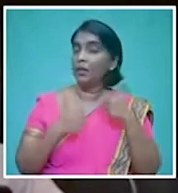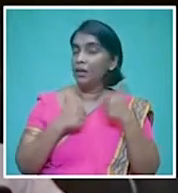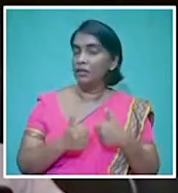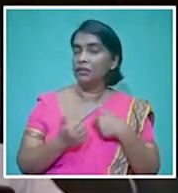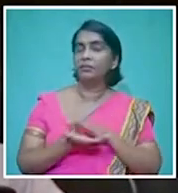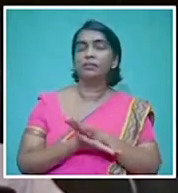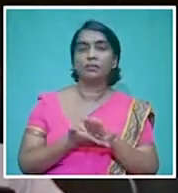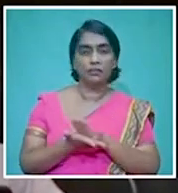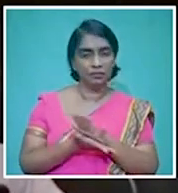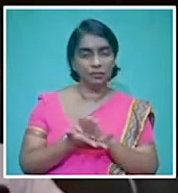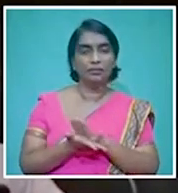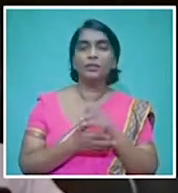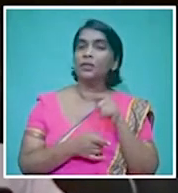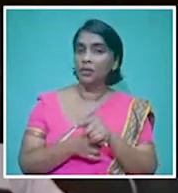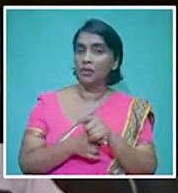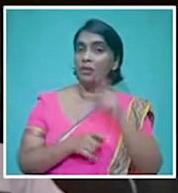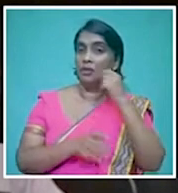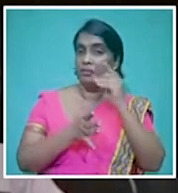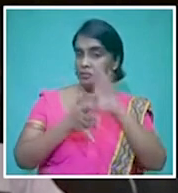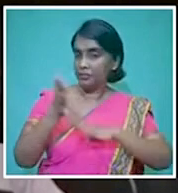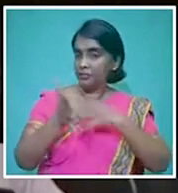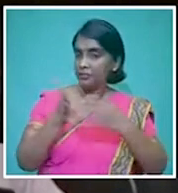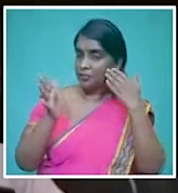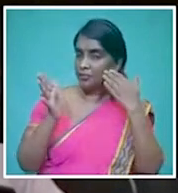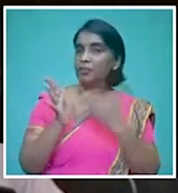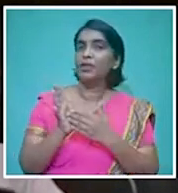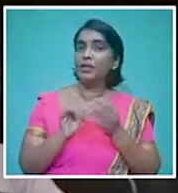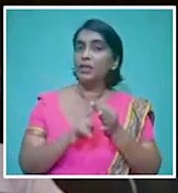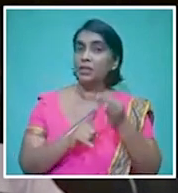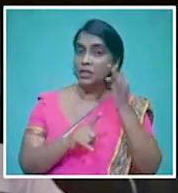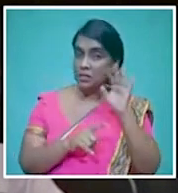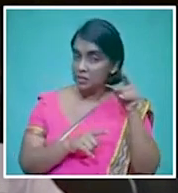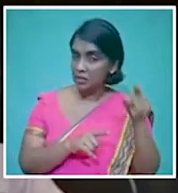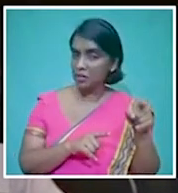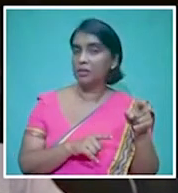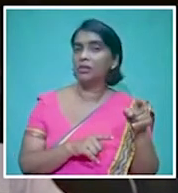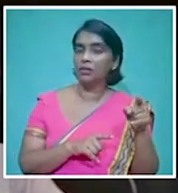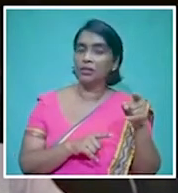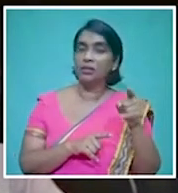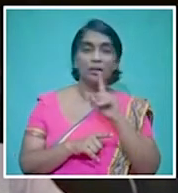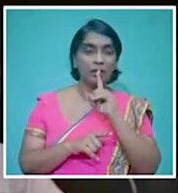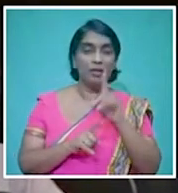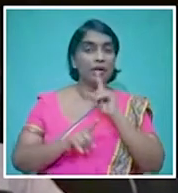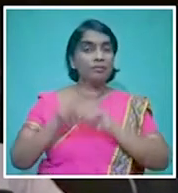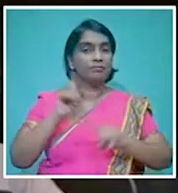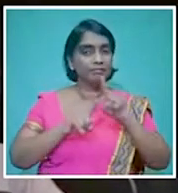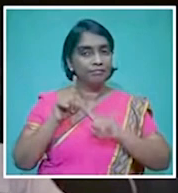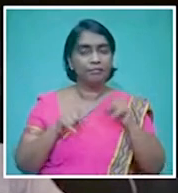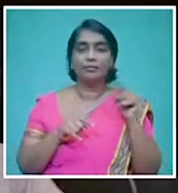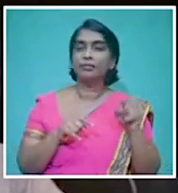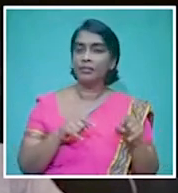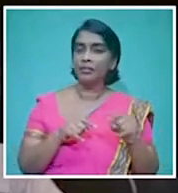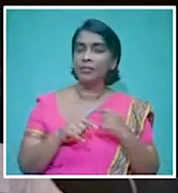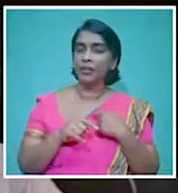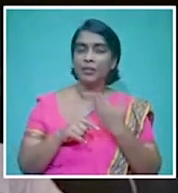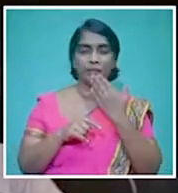පැහැදිලි මේ අයවැය තුලිනුත් ජනාධිපතිගේ කියන කතා තුලිනුත්